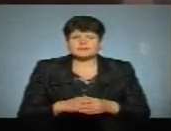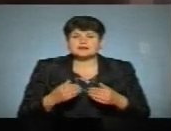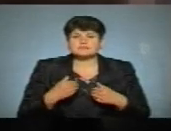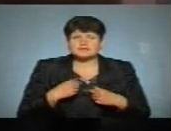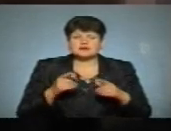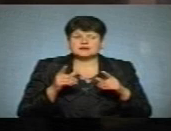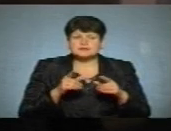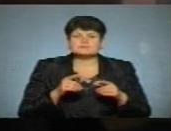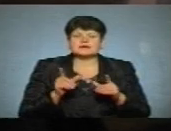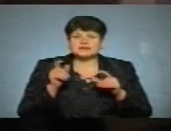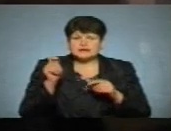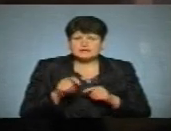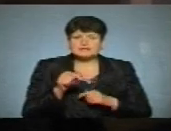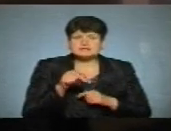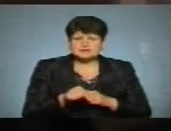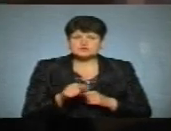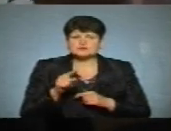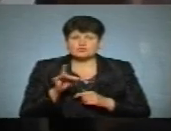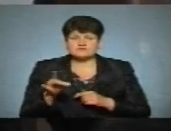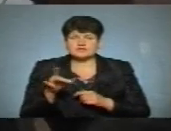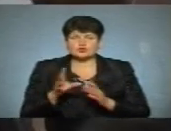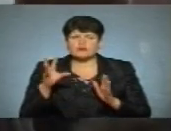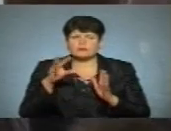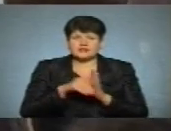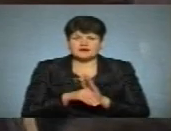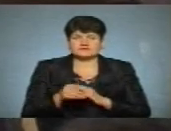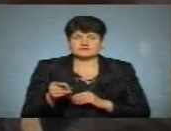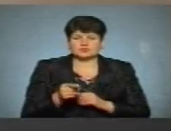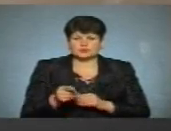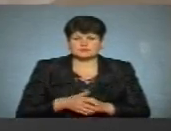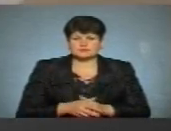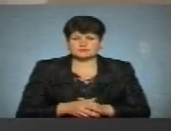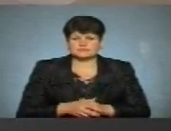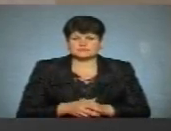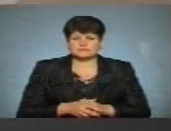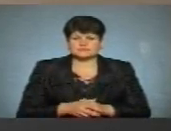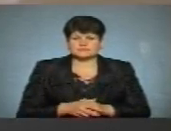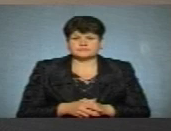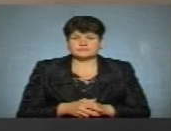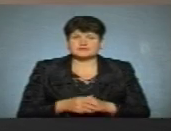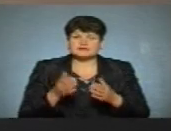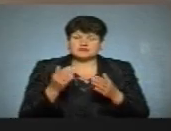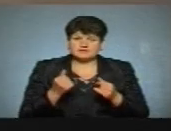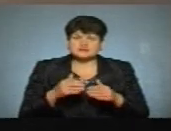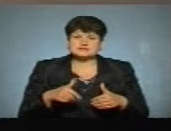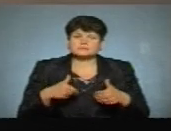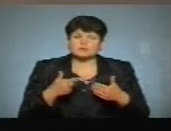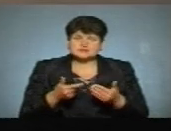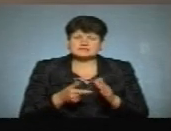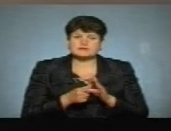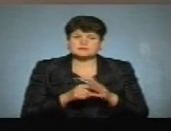щоб Зборівський район не йшов в Тернопільський. Ви дайте нам відповідь. Я вас чую. Ми маємо вийти на Кабмін з пропозицією